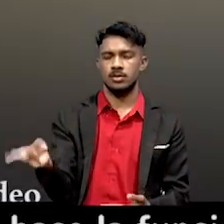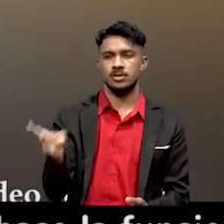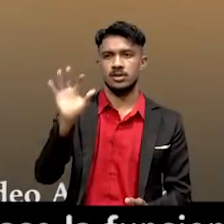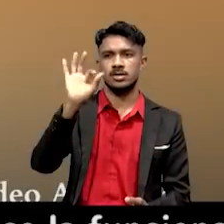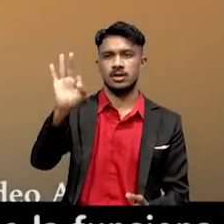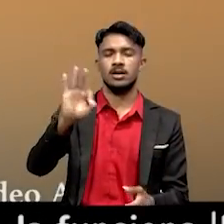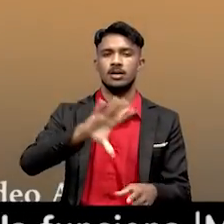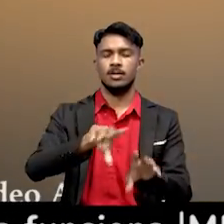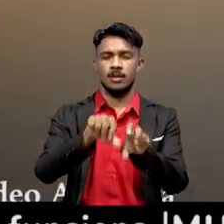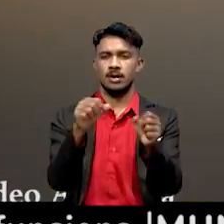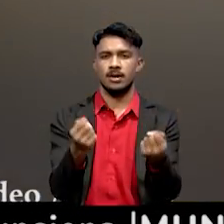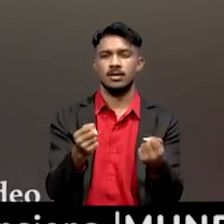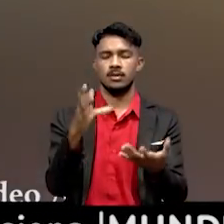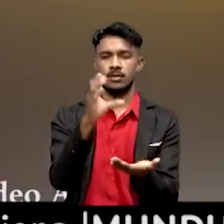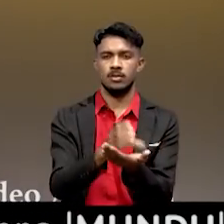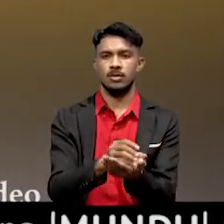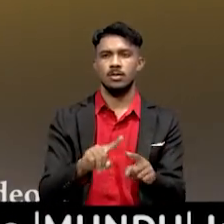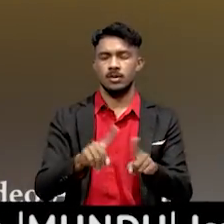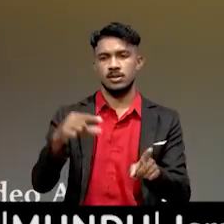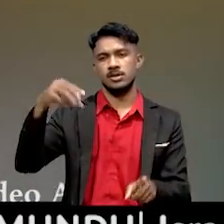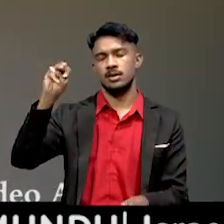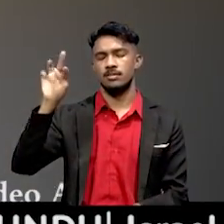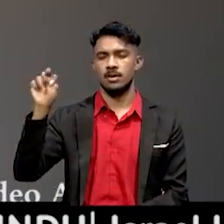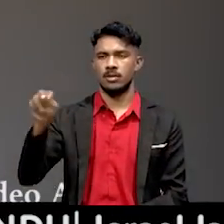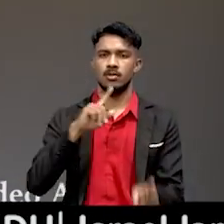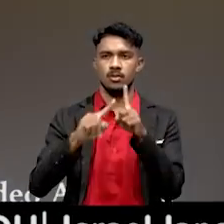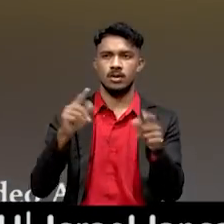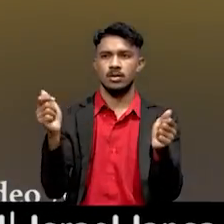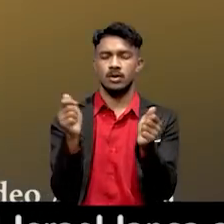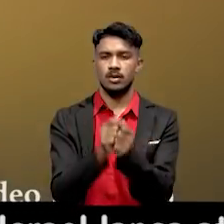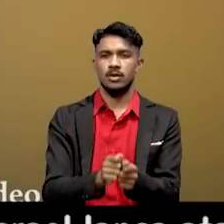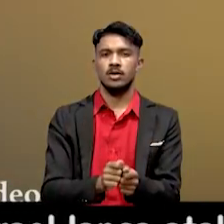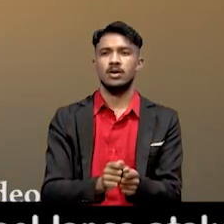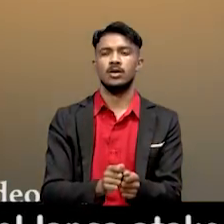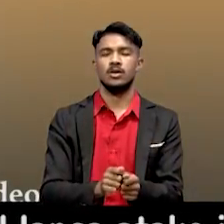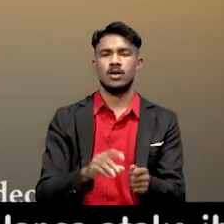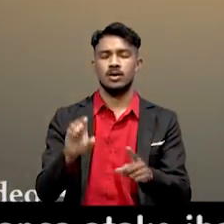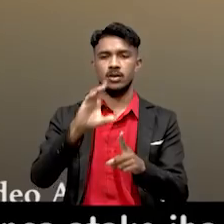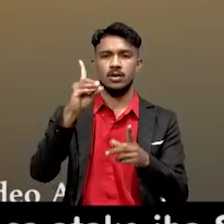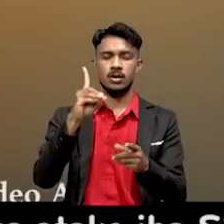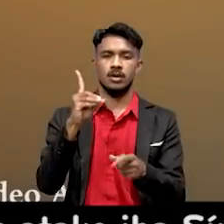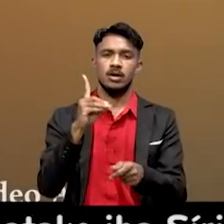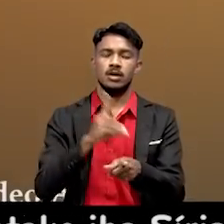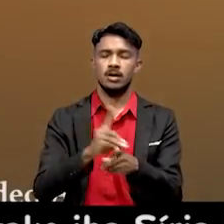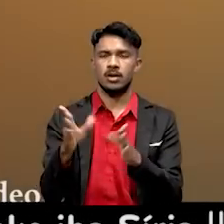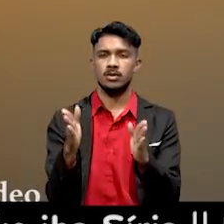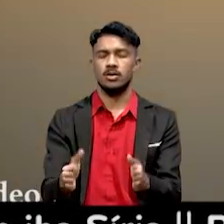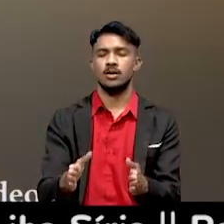makrahun banjira jemen tenta atau halo konfirmasan ho gestor basalon rudal hitusia walu